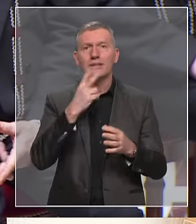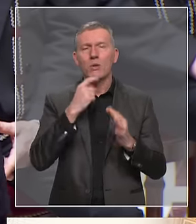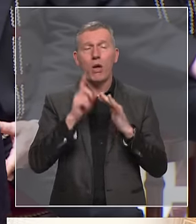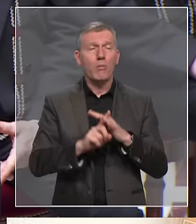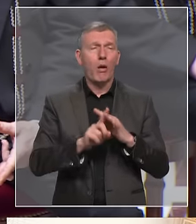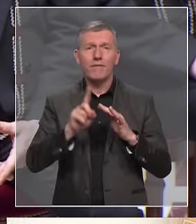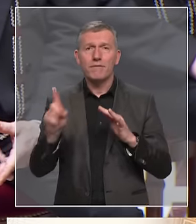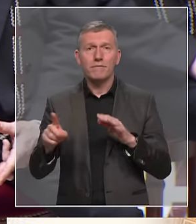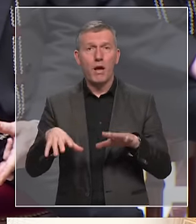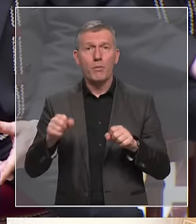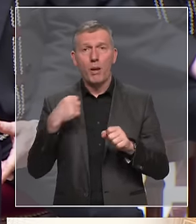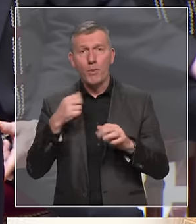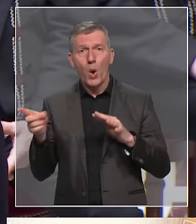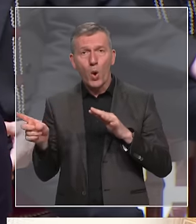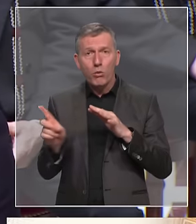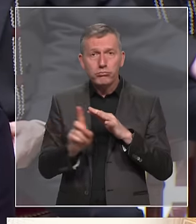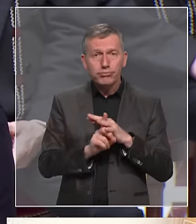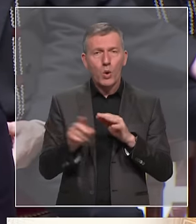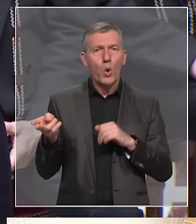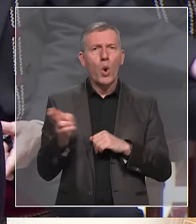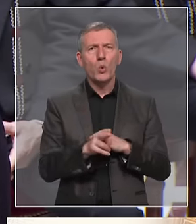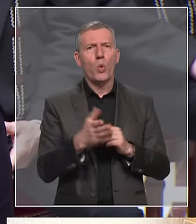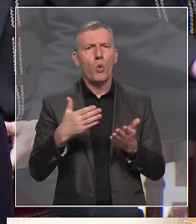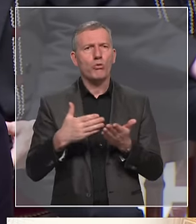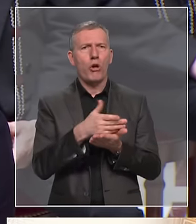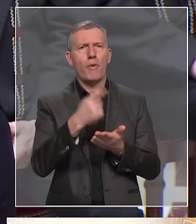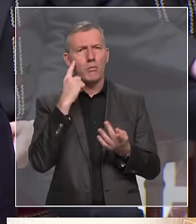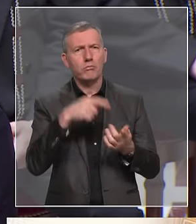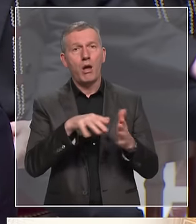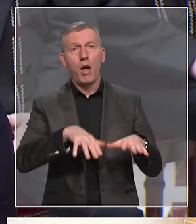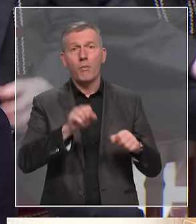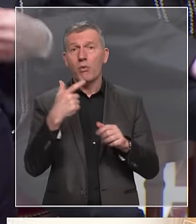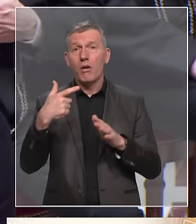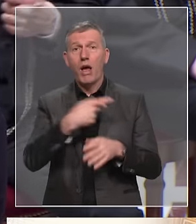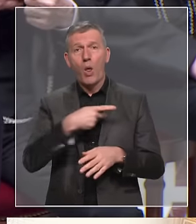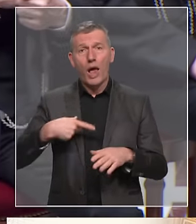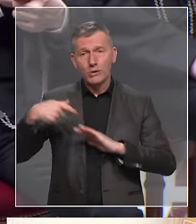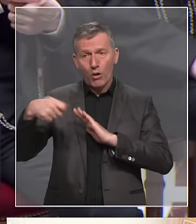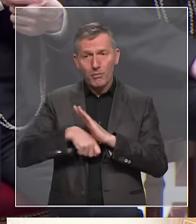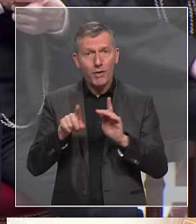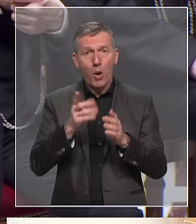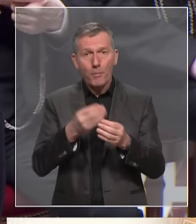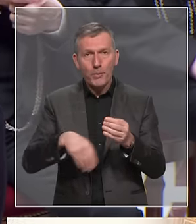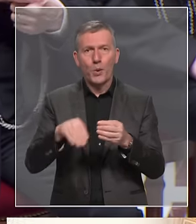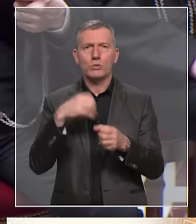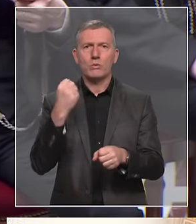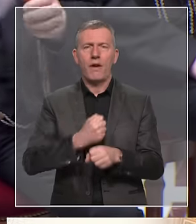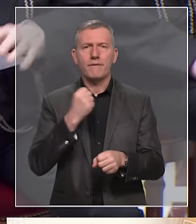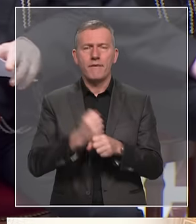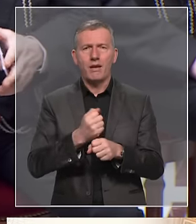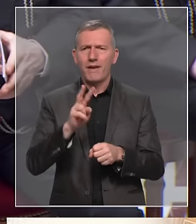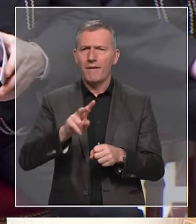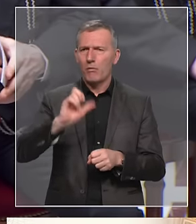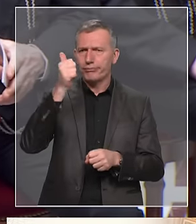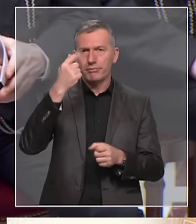de retrouver le chemin de l'emploi, non pas simplement par des allocations, mais par de l'activité. C'est profondément